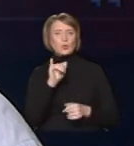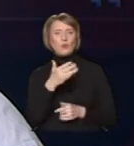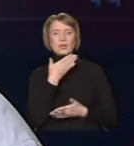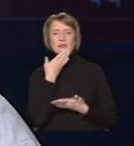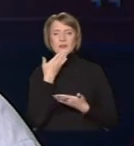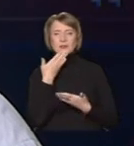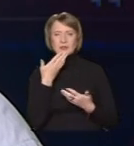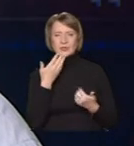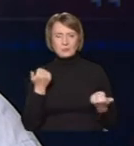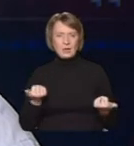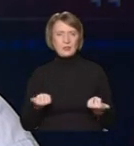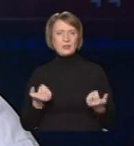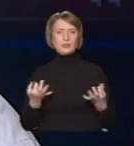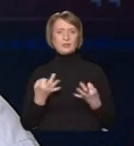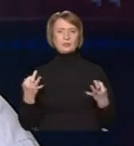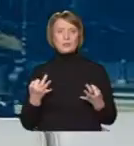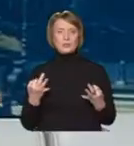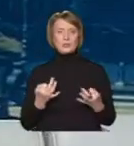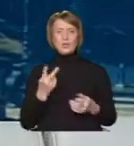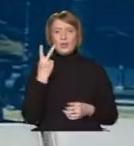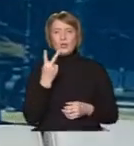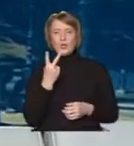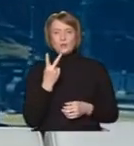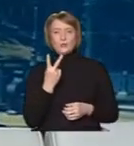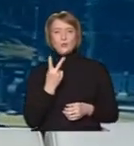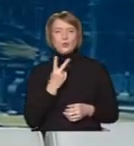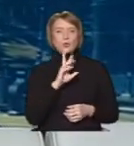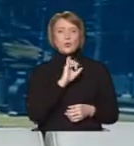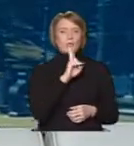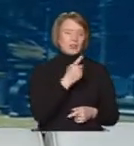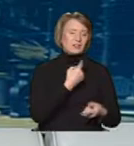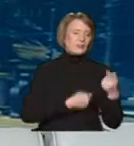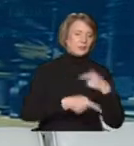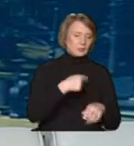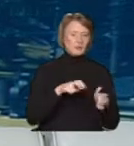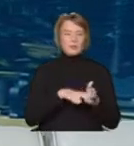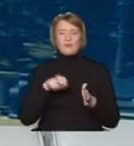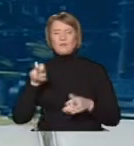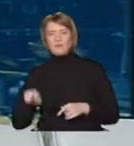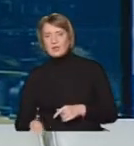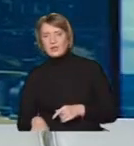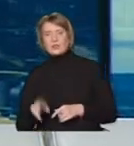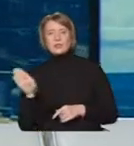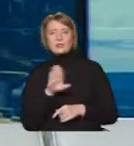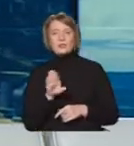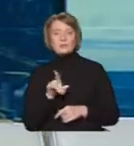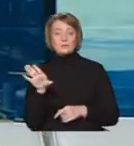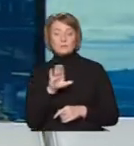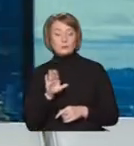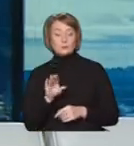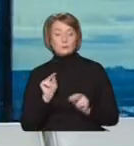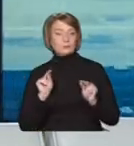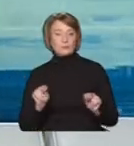немає статків, що ви з двокімнатної квартири вийшли, в двокімнатну квартиру повернулися, ви такий собі безсеребрянік. Ні, але я не казав,